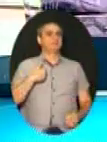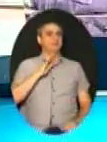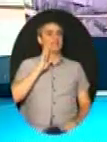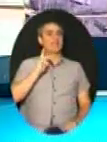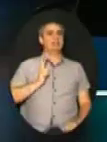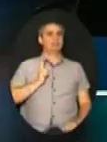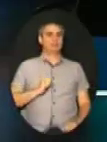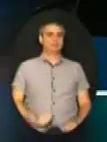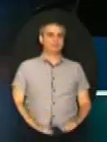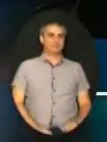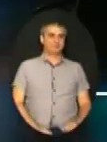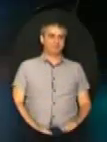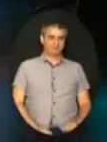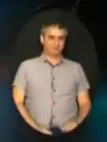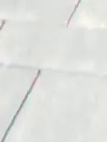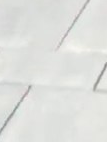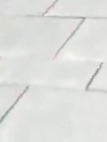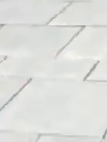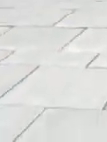מפלגה ובאותה פוליטיקה. מתקדמים.